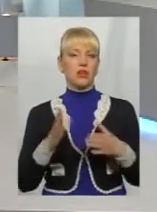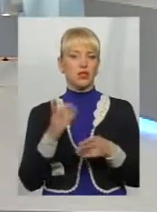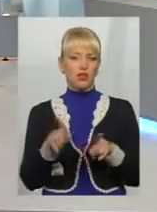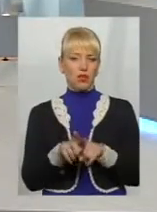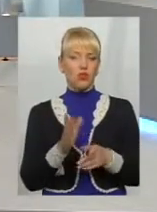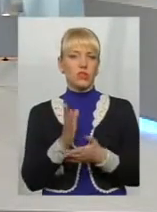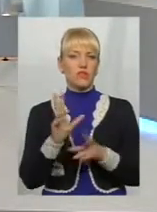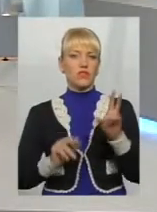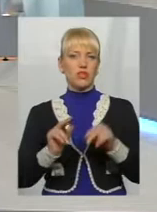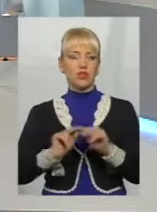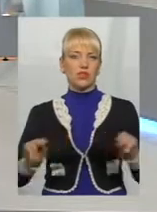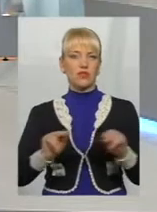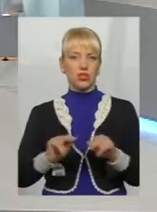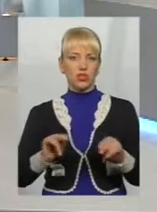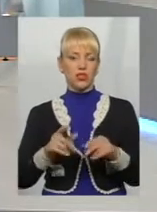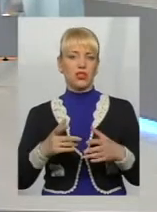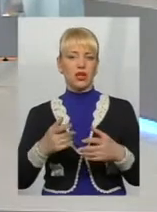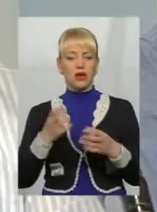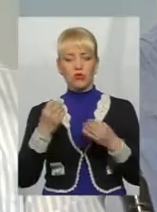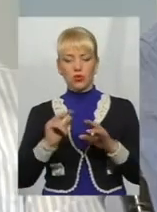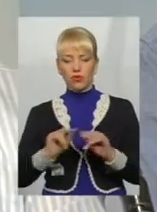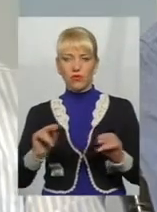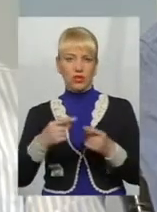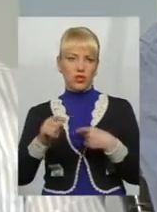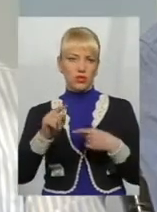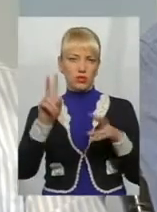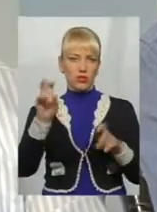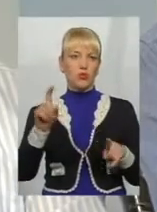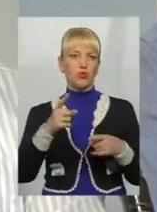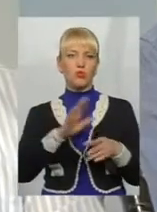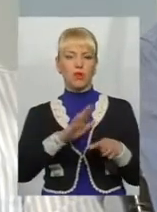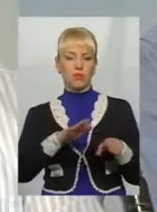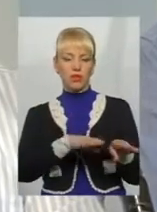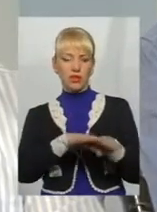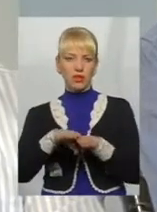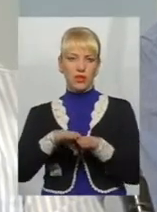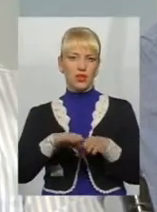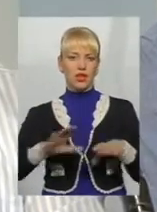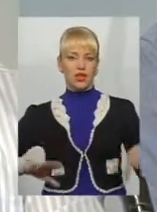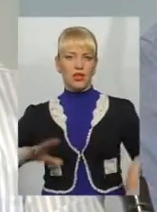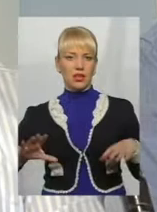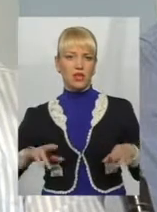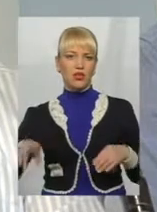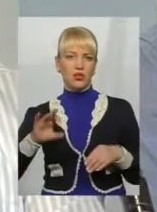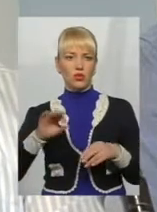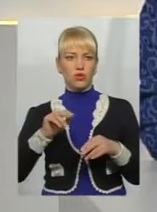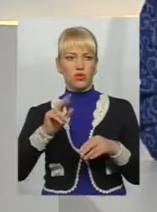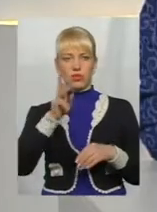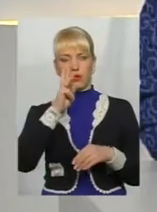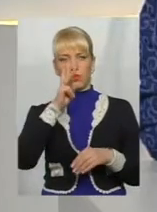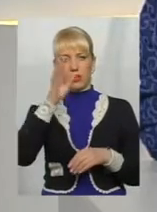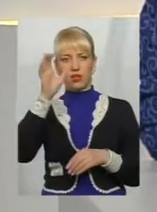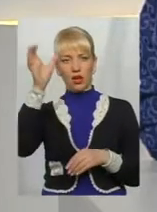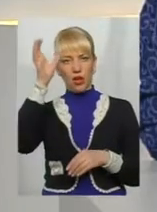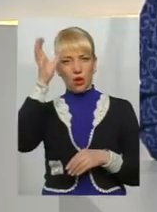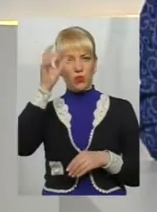теж просто викладає інший предмет. Чому сьогодні не прирівняти зарплату тренера до зарплати освітянина? Це вже